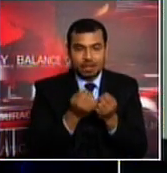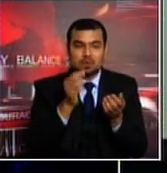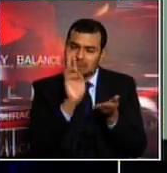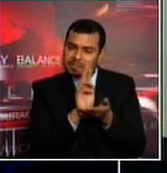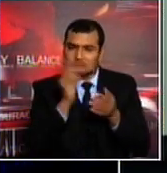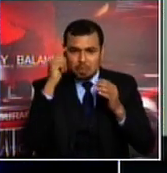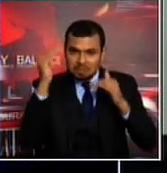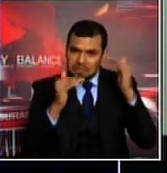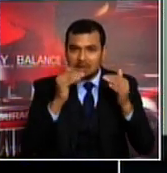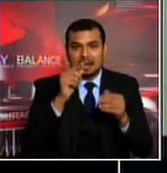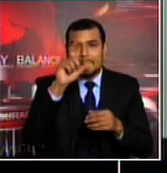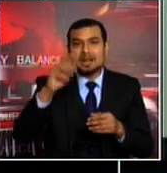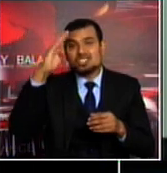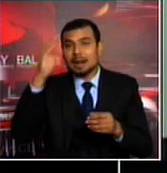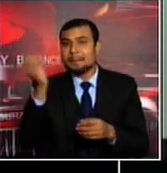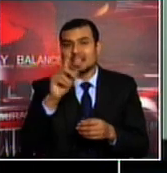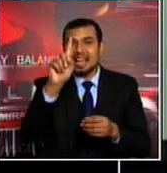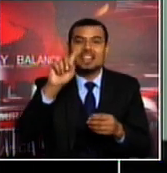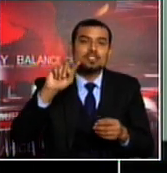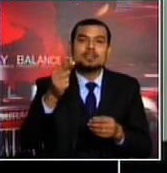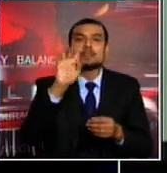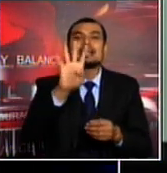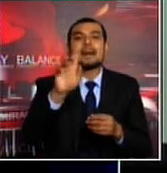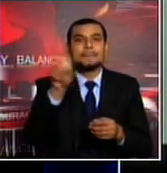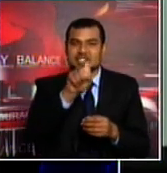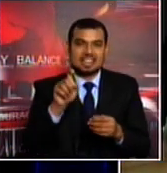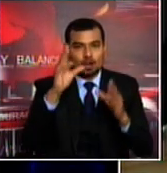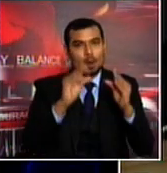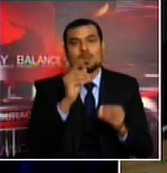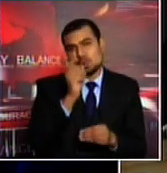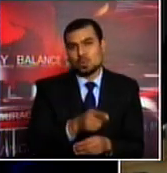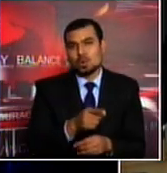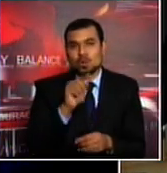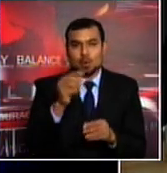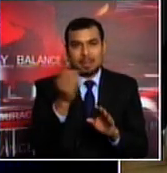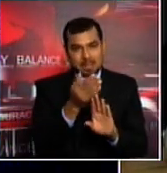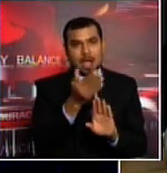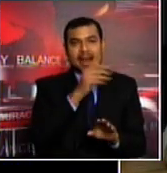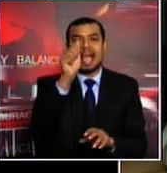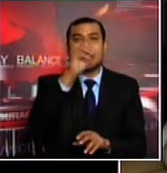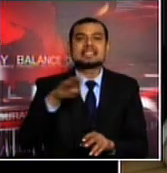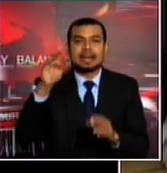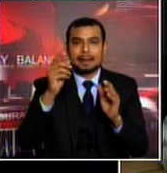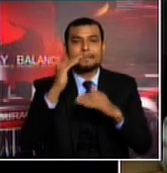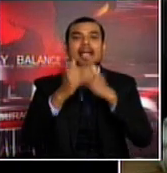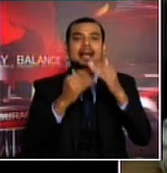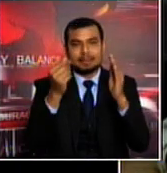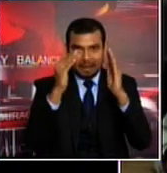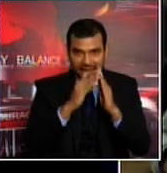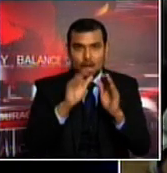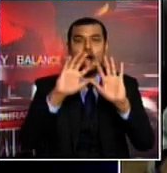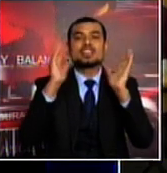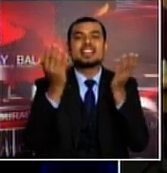नेपाल सरकारले गरेको भन्दा 1.4% कम हो। यसअघि एसियाली विकास ब्याङ्क र